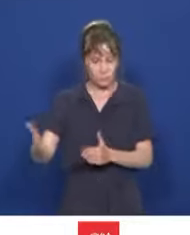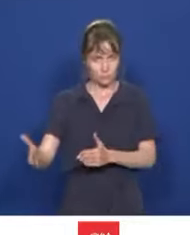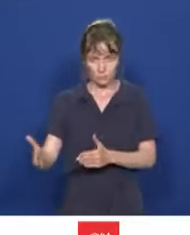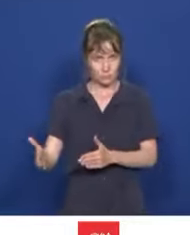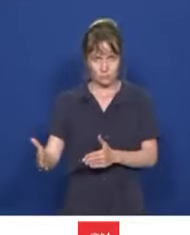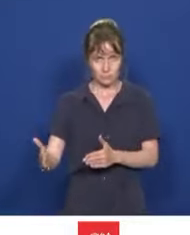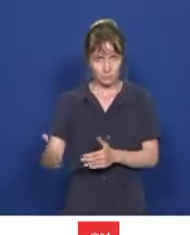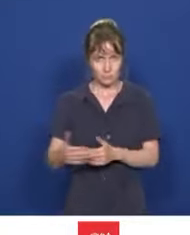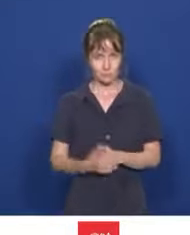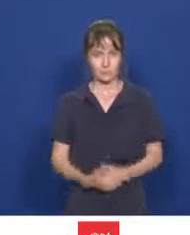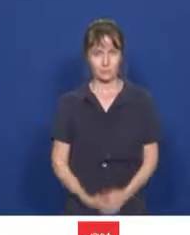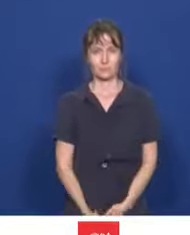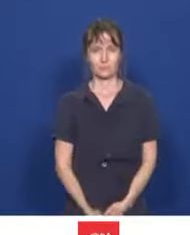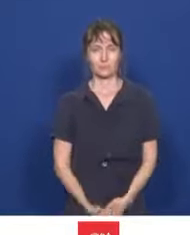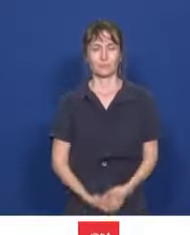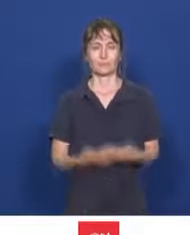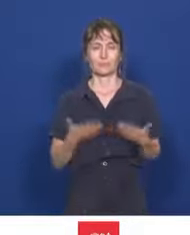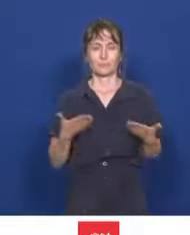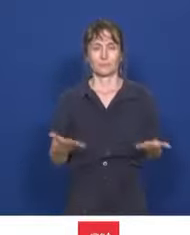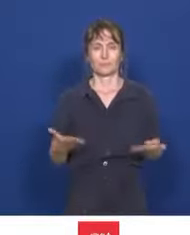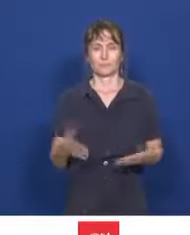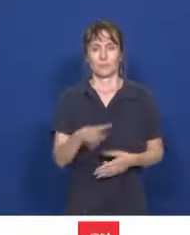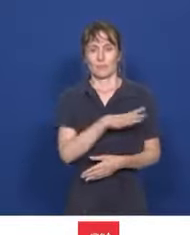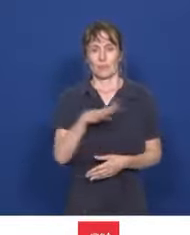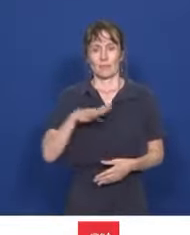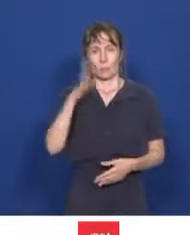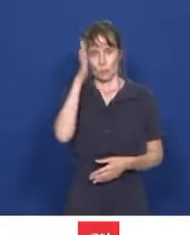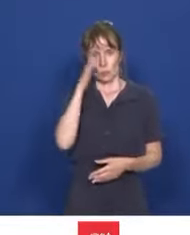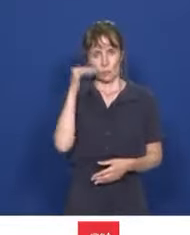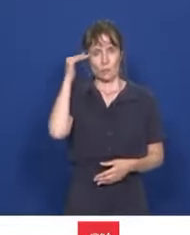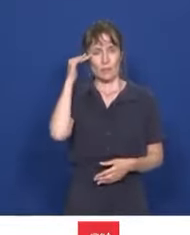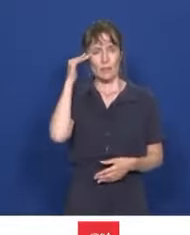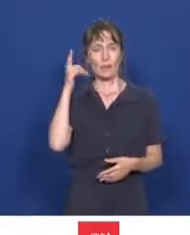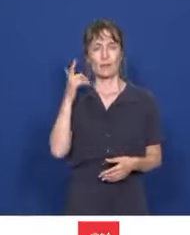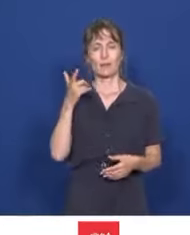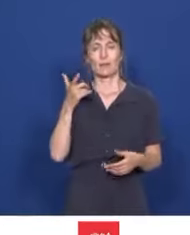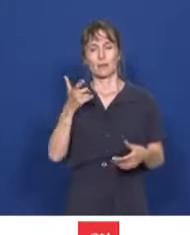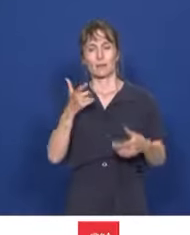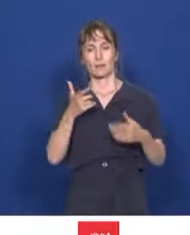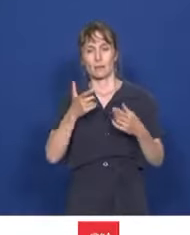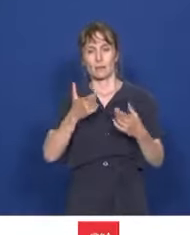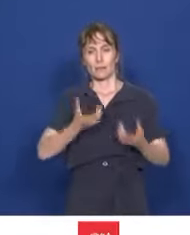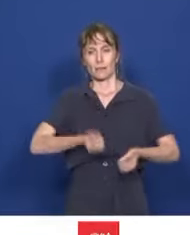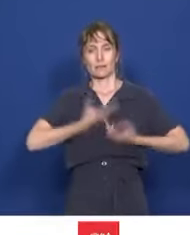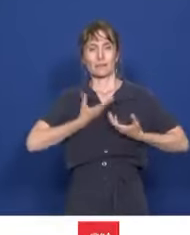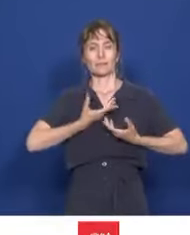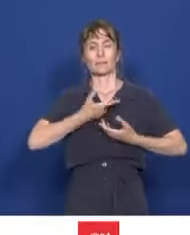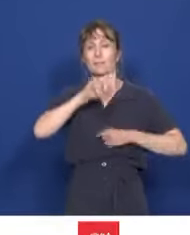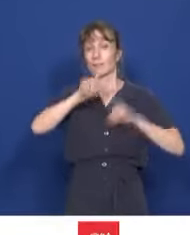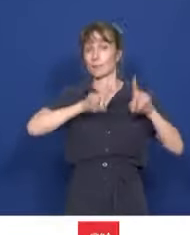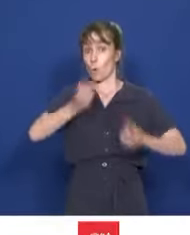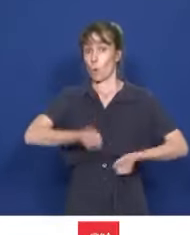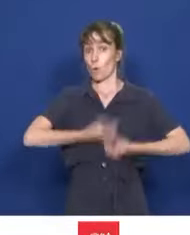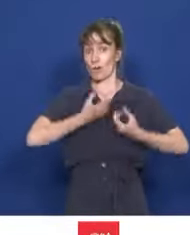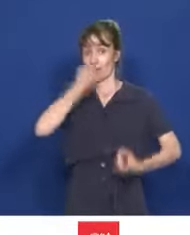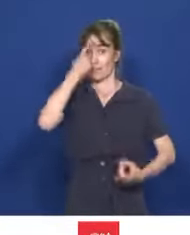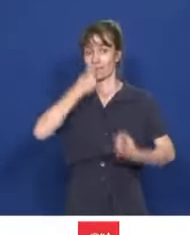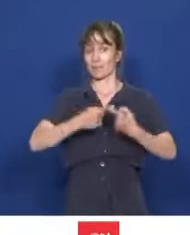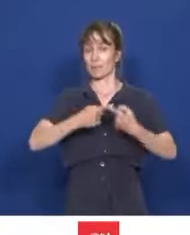Alors, maintenant, Vanessa Duhamel, question orale sur le contentieux de la façade de l'hôtel de ville. À 1h moins 5 du matin, très beau